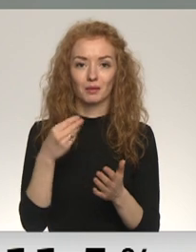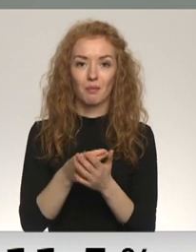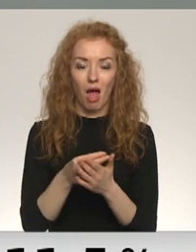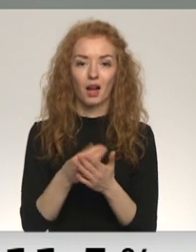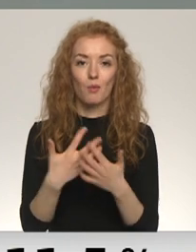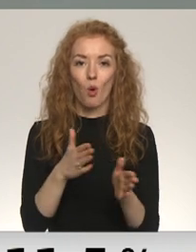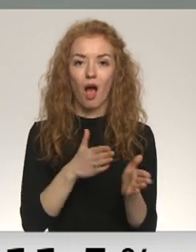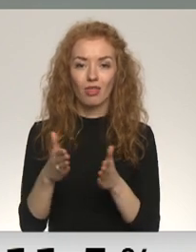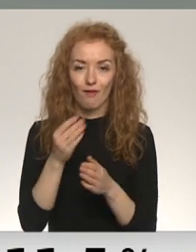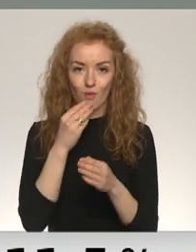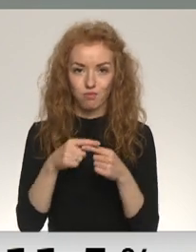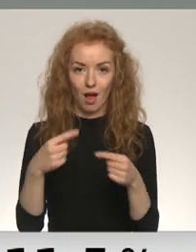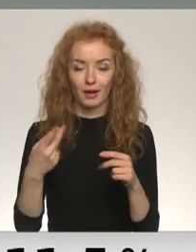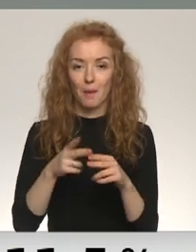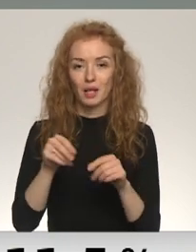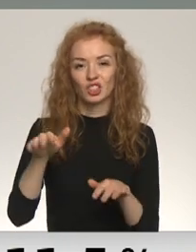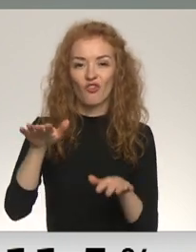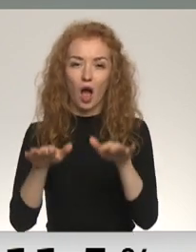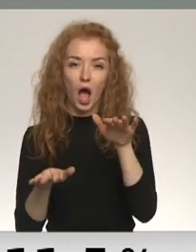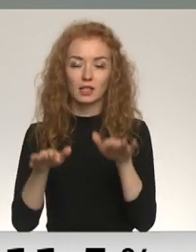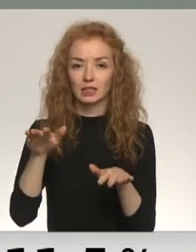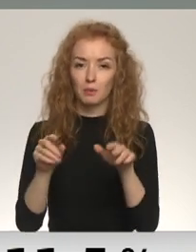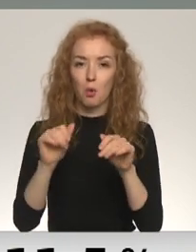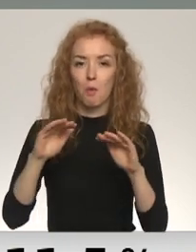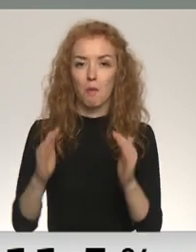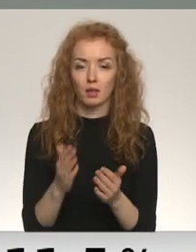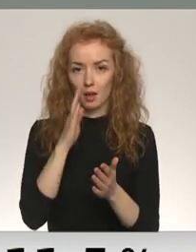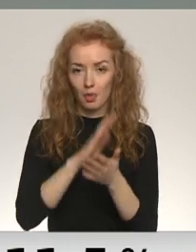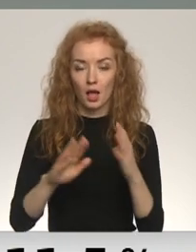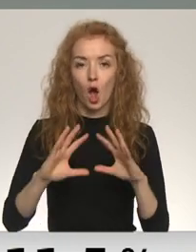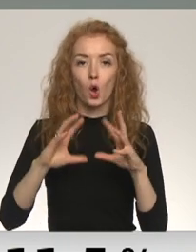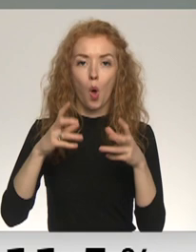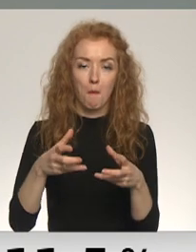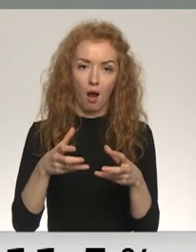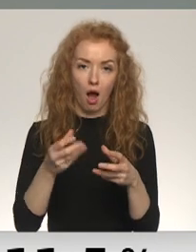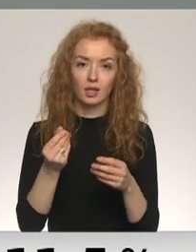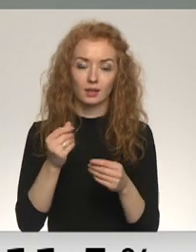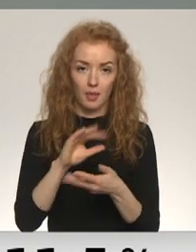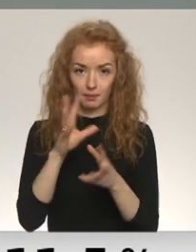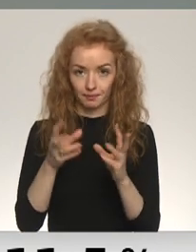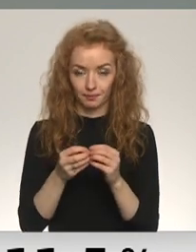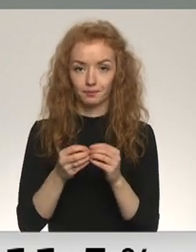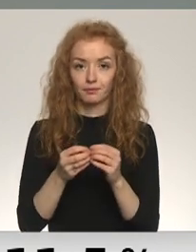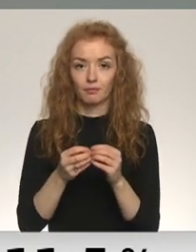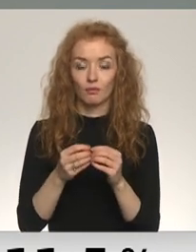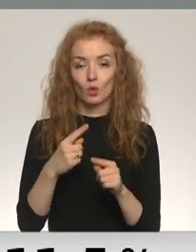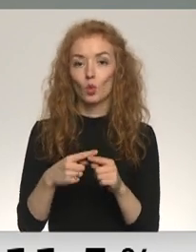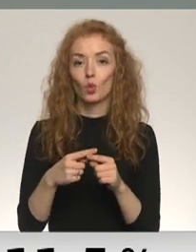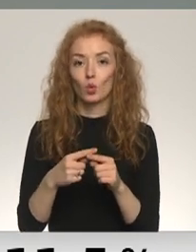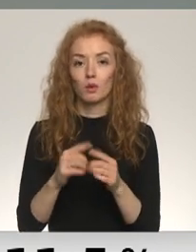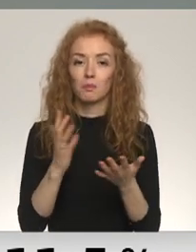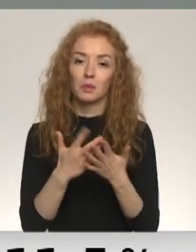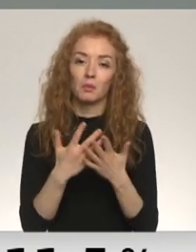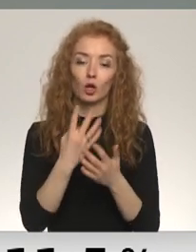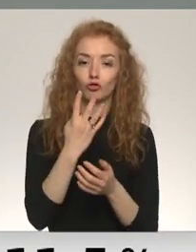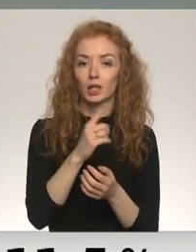apstrādāt pārtiku, tāpēc mums parasti tas svārstības un tomēr ir ievērām mazākas nekā globālās cenas svārstības. Un drīzāk kaut kā, teiksim, mums ir